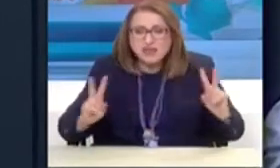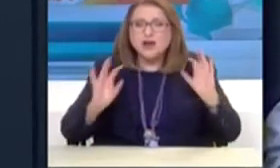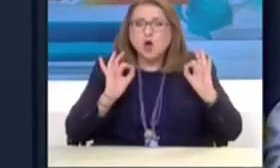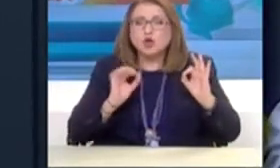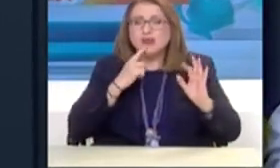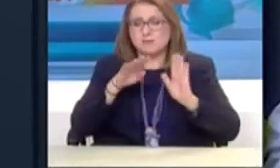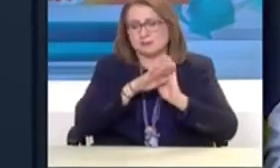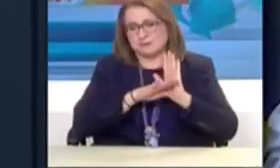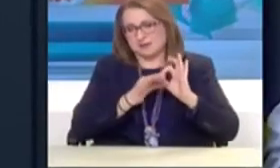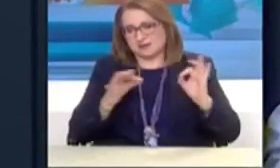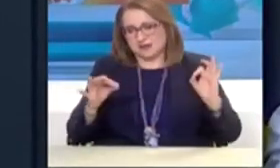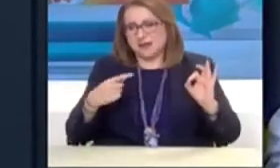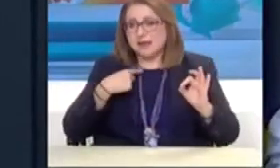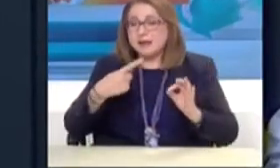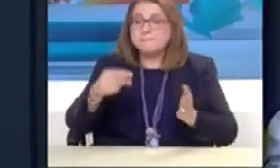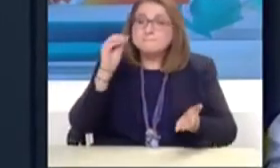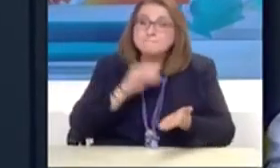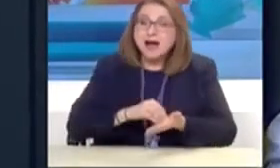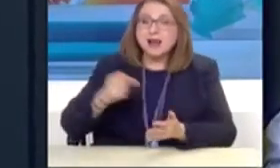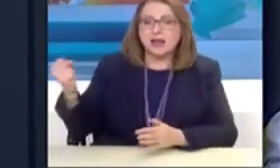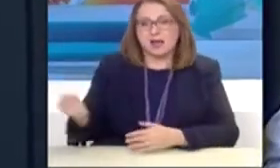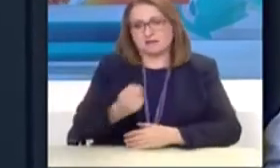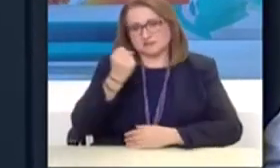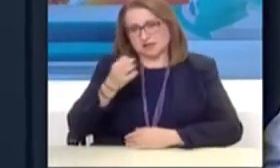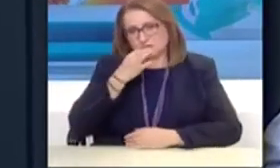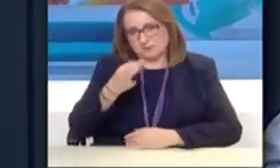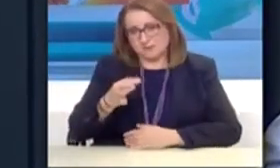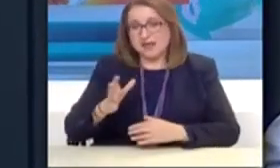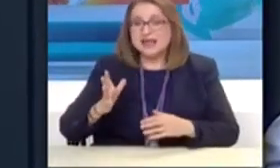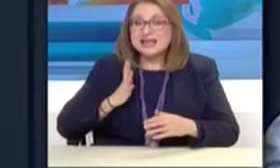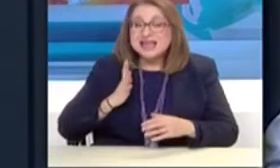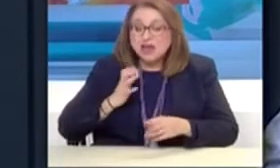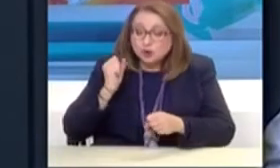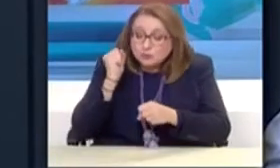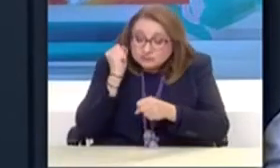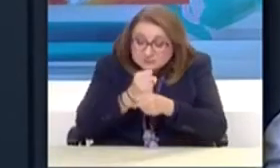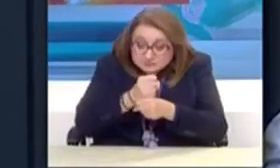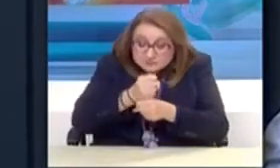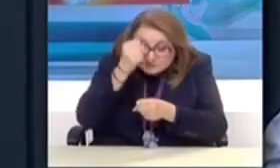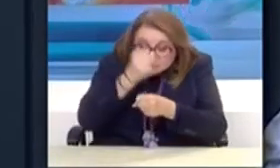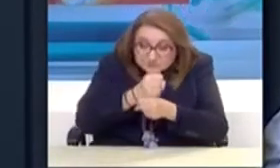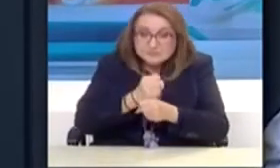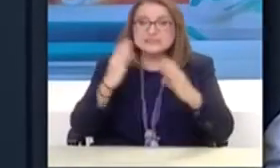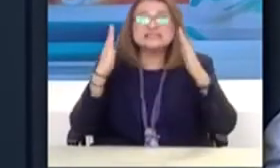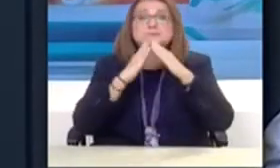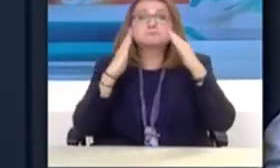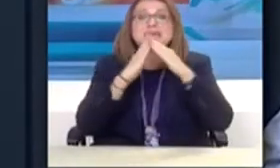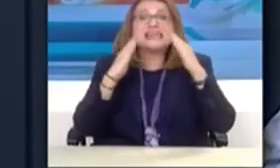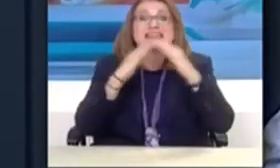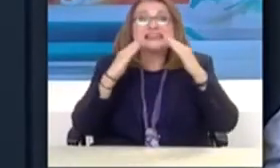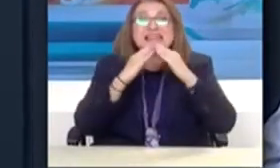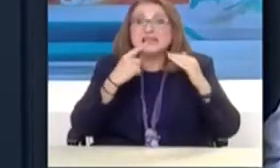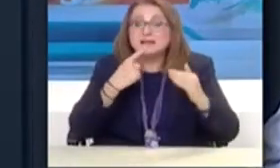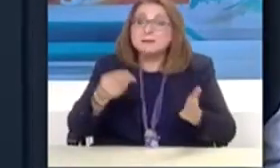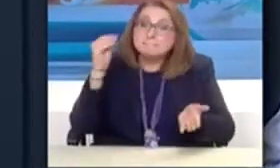Επαναλαμβάνουμε την αυστηρή σύσταση. Οι πολίτες πρέπει να παραμένουν στην κατοικία τους ώστε να αποφύγουν στο μέγιστο βαθμό